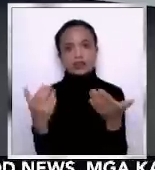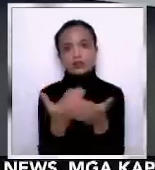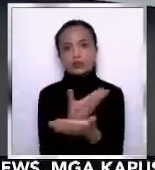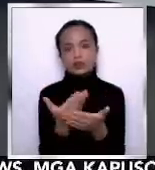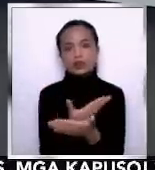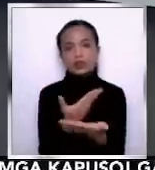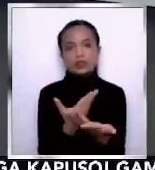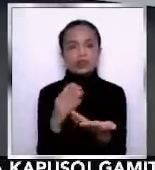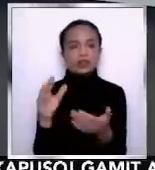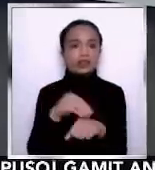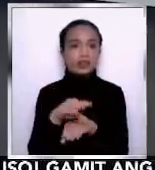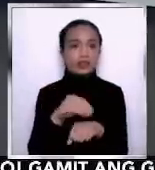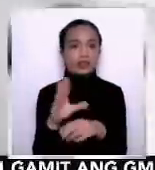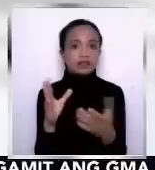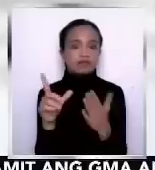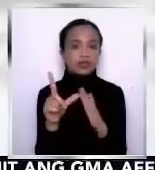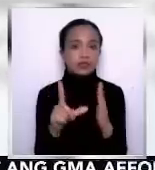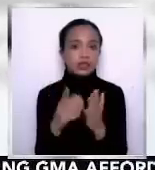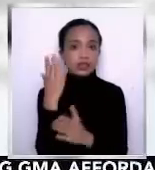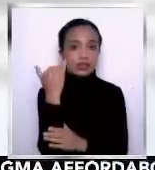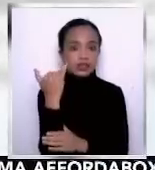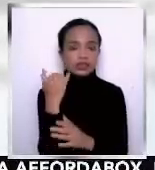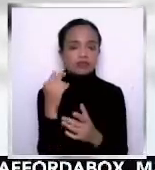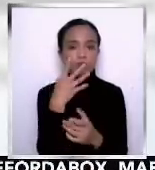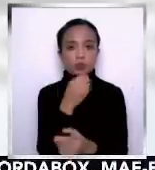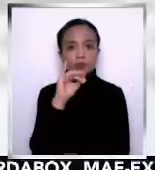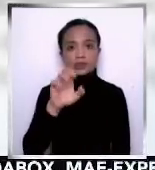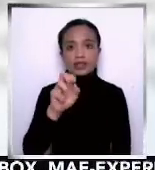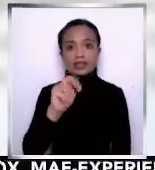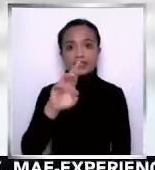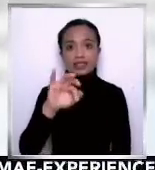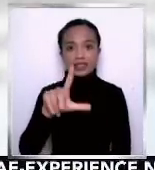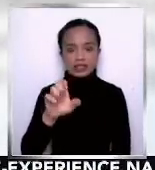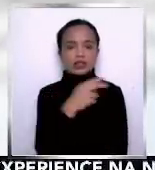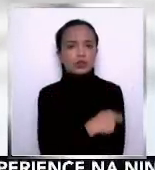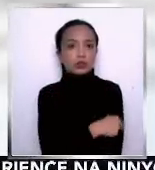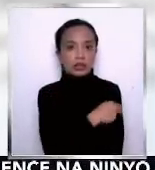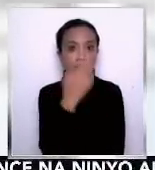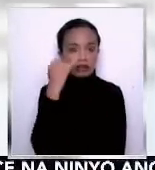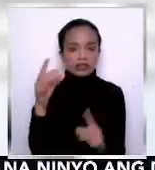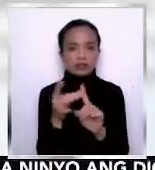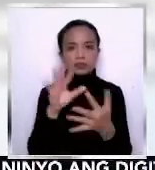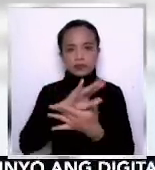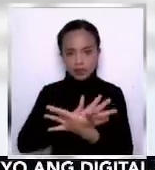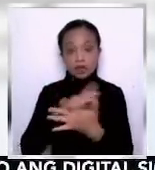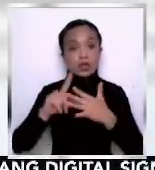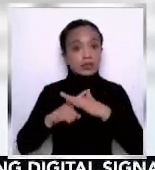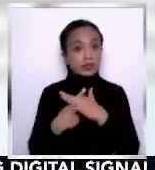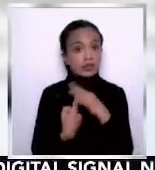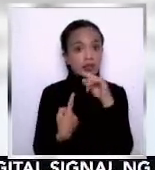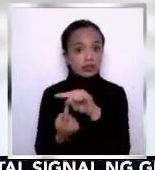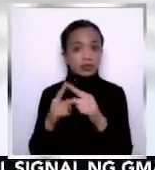Enrile matapos magka-COVID. Sa isang Facebook post, sinabi ni Enrile na mula nang magpositibo at ma-confine siya sa